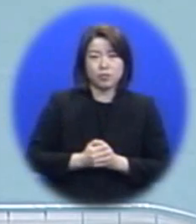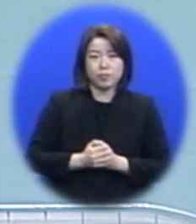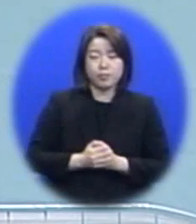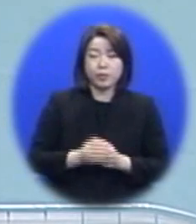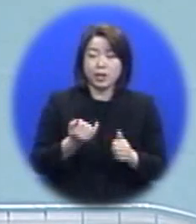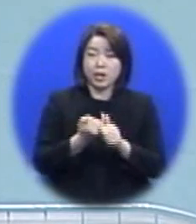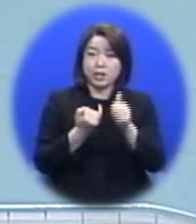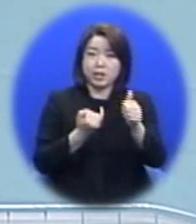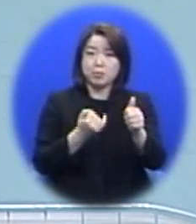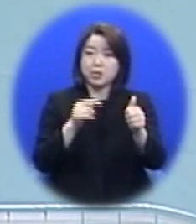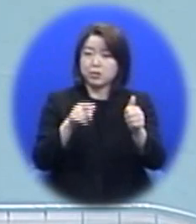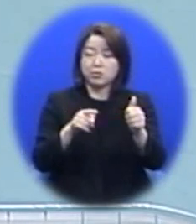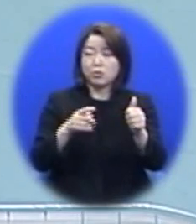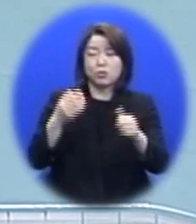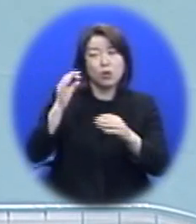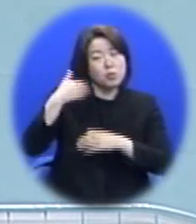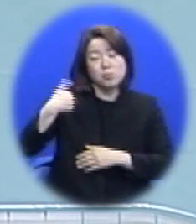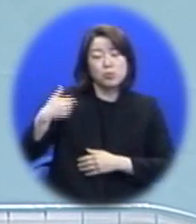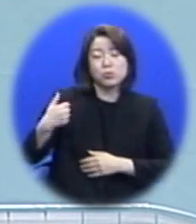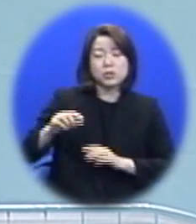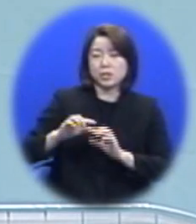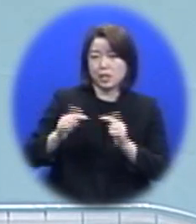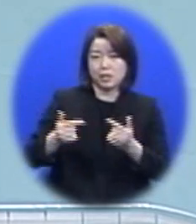남편이 그것을 어찌 모를 수가 있겠습니까?